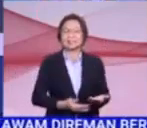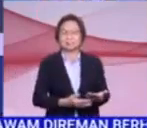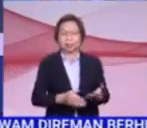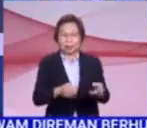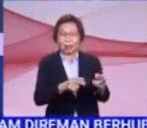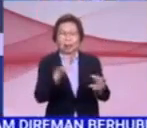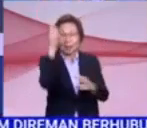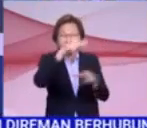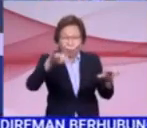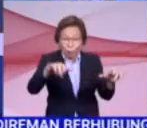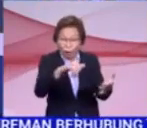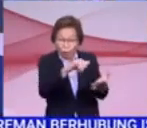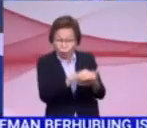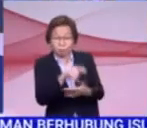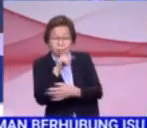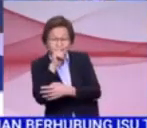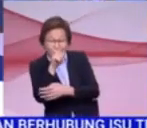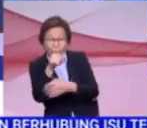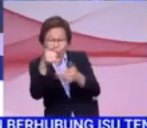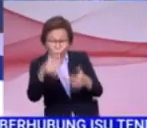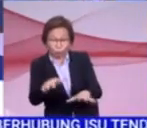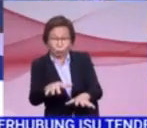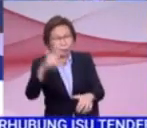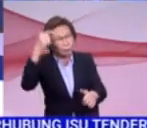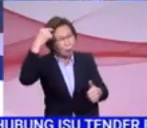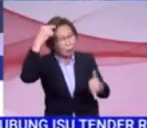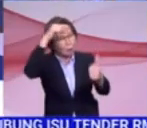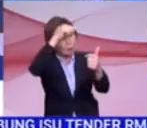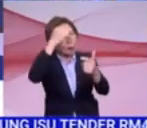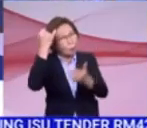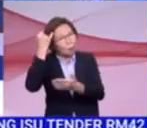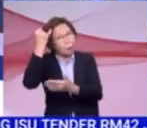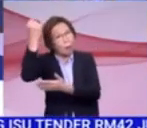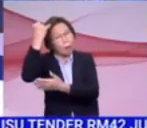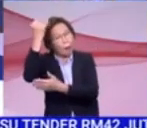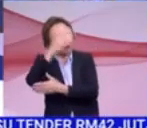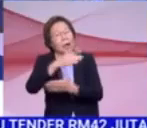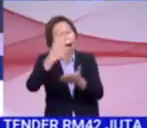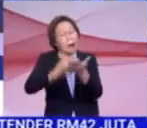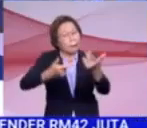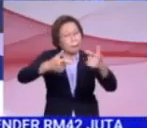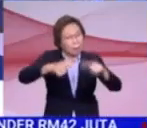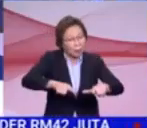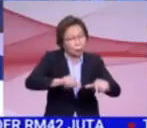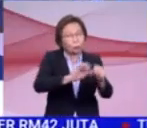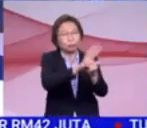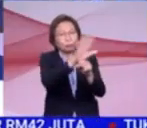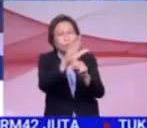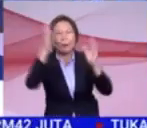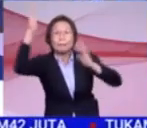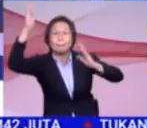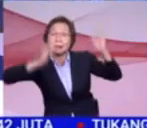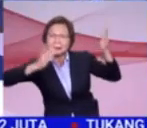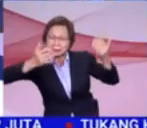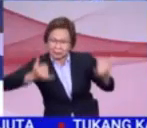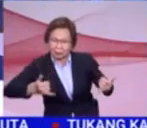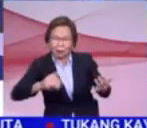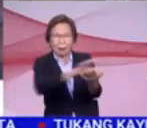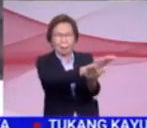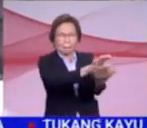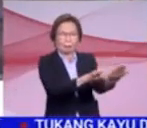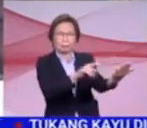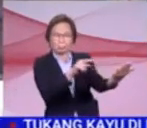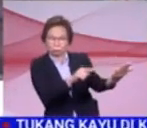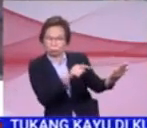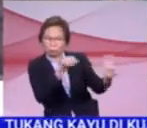dijangka kerajaan itu pastinya telah mengambil kira pandangan dan situasi semasa COVID-19 di Malaysia. Pelan itu